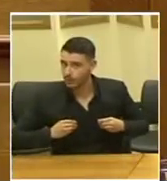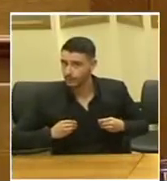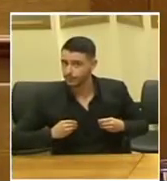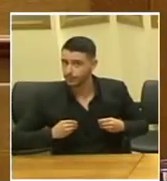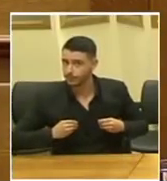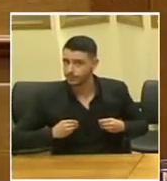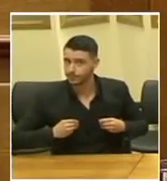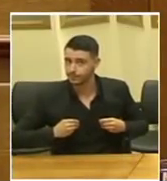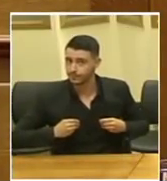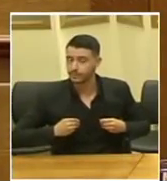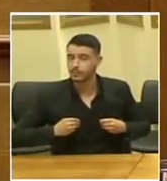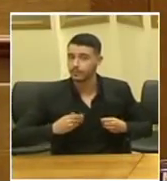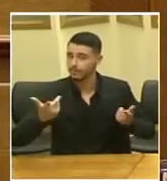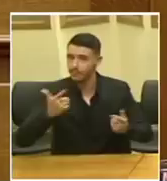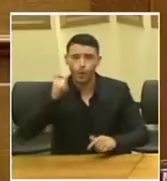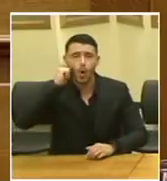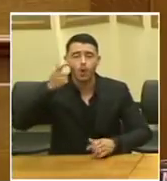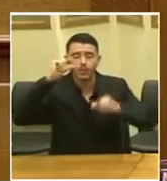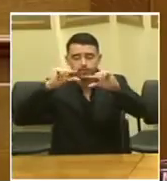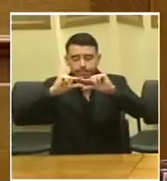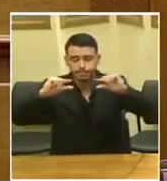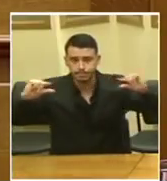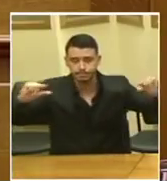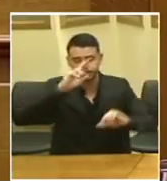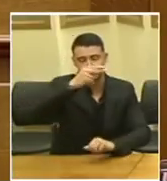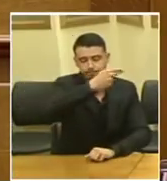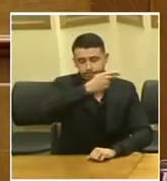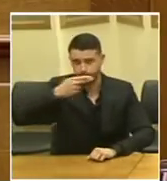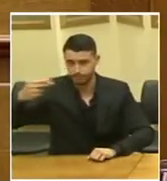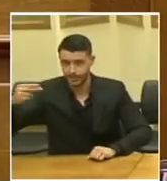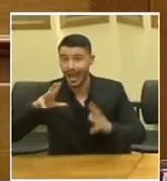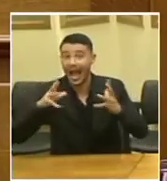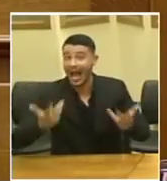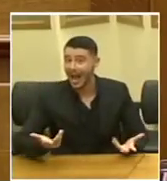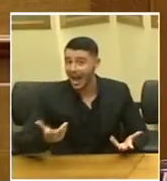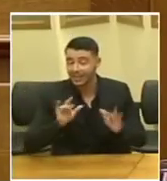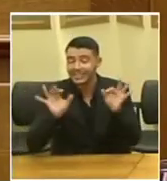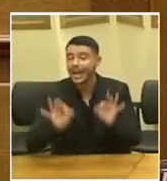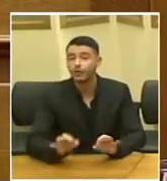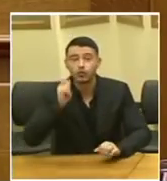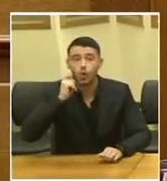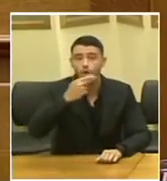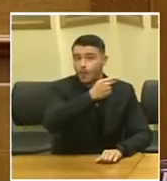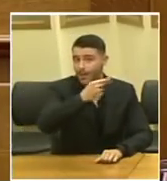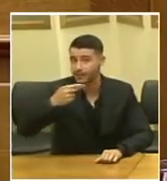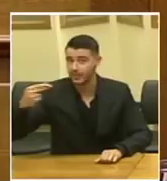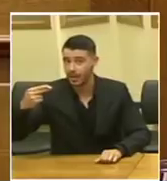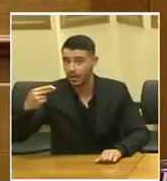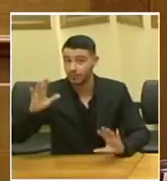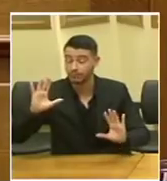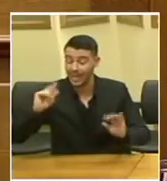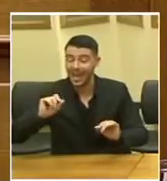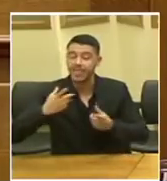η σύνθετη ονομασία. Αλλά ποια σύνθετη ονομασία, σας παρακαλώ. Άλλη στο εσωτερικό και άλλη